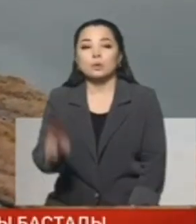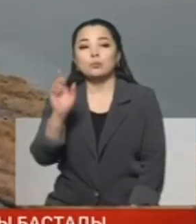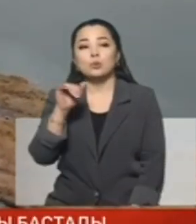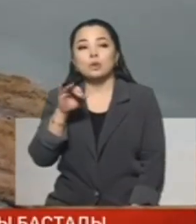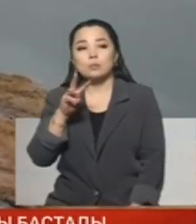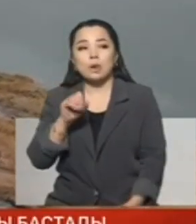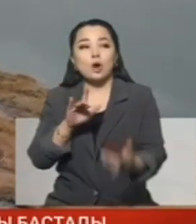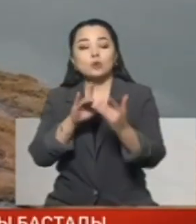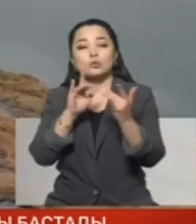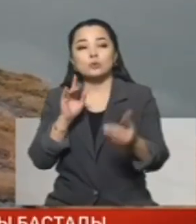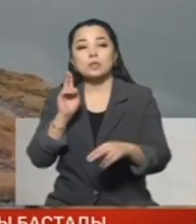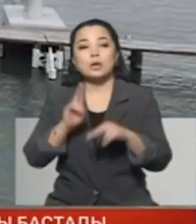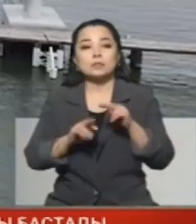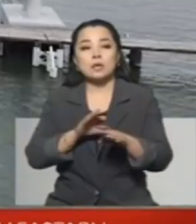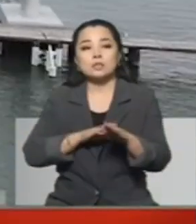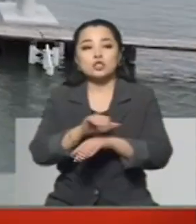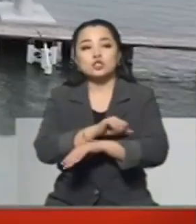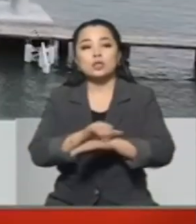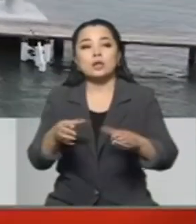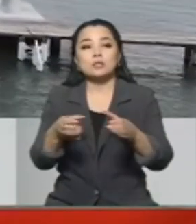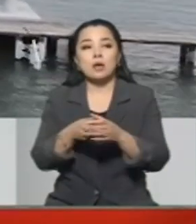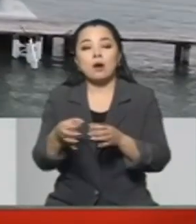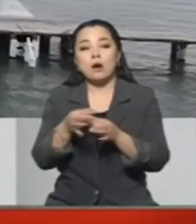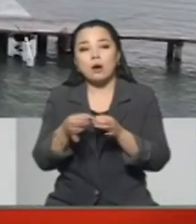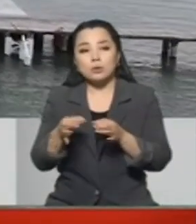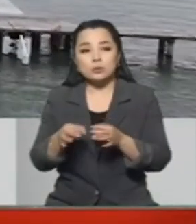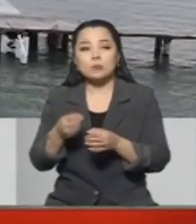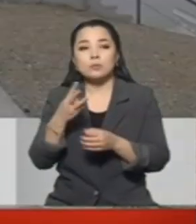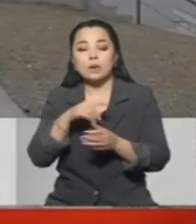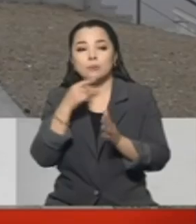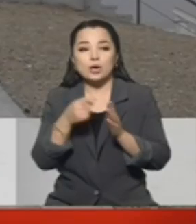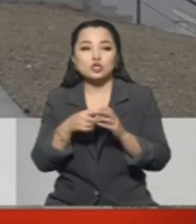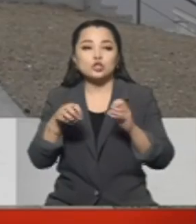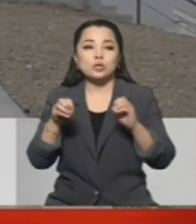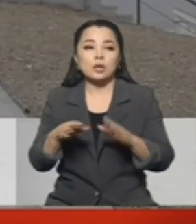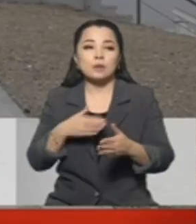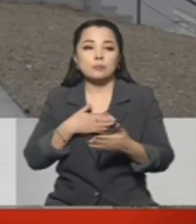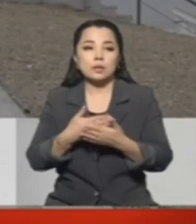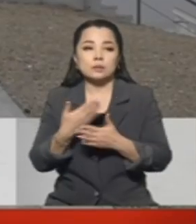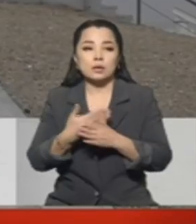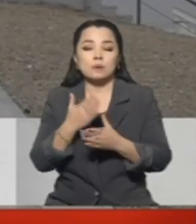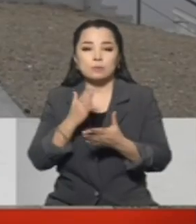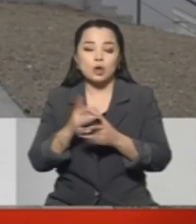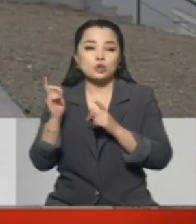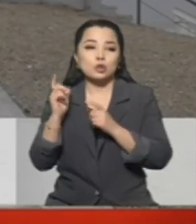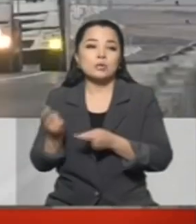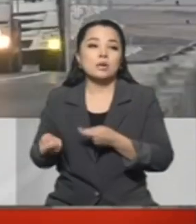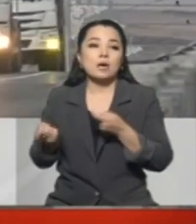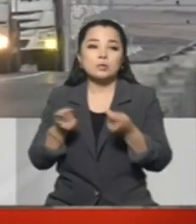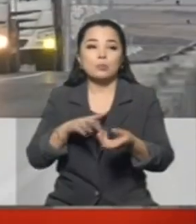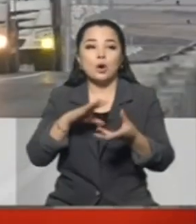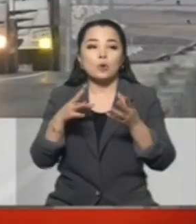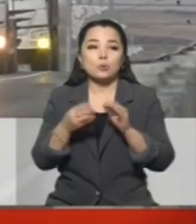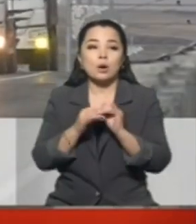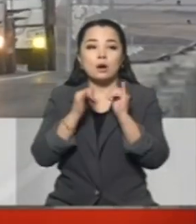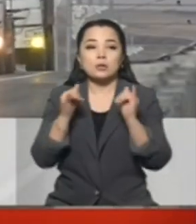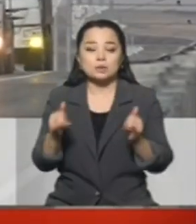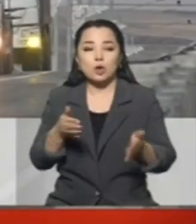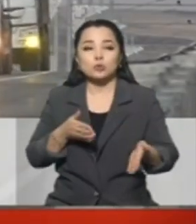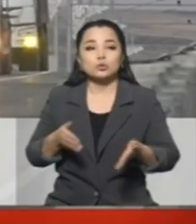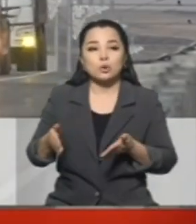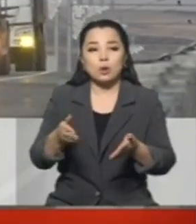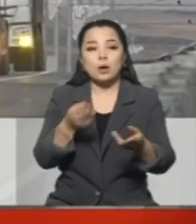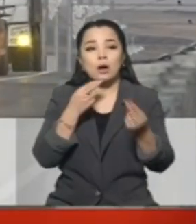Бұқтырмаға көпірдің салынуы шекарадағы аудандар үшін біраз мәселенің шешілуіне септігін тигізді. Жүк тасымалының көлемі артып, жол қысқарды.